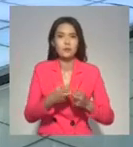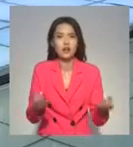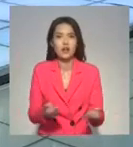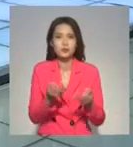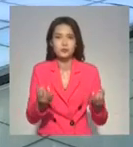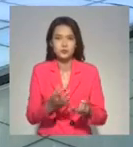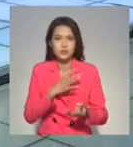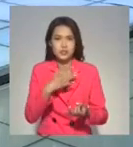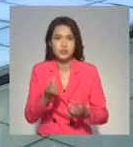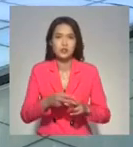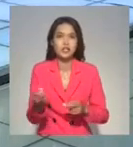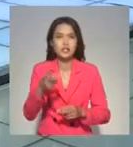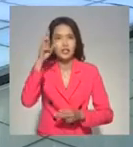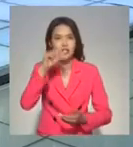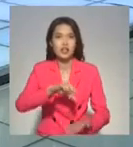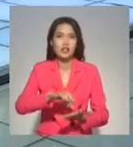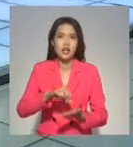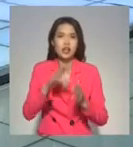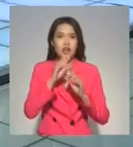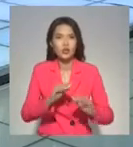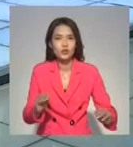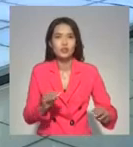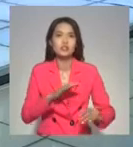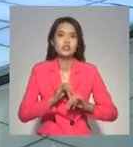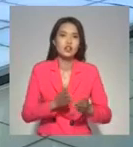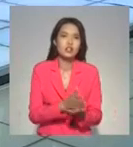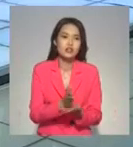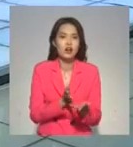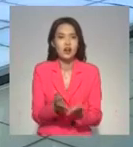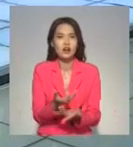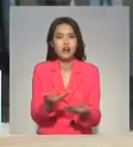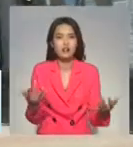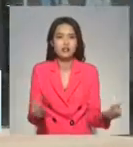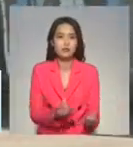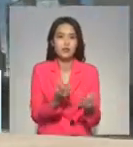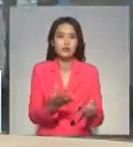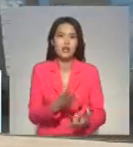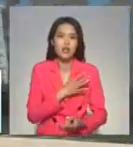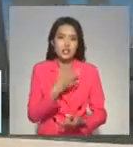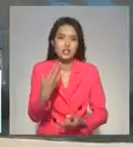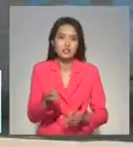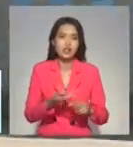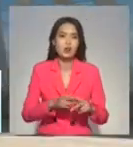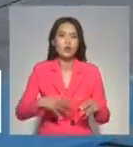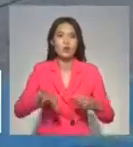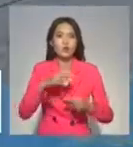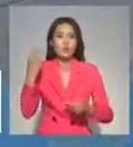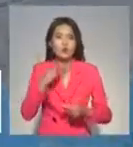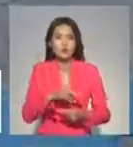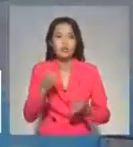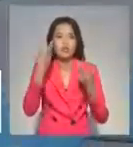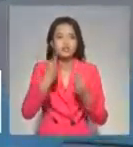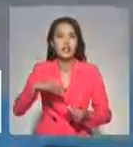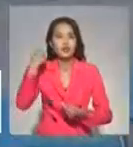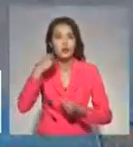қозғады. Екі ел қатынасының қазіргі жай-күйі мен перспективасы жан-жақты талқыланды. Ағорда резиденциясында Сингапур